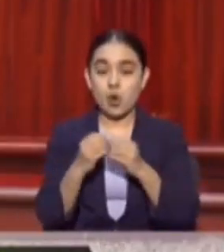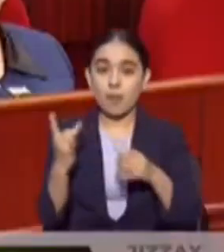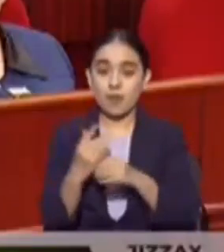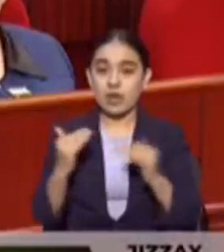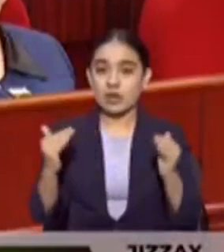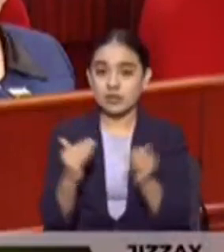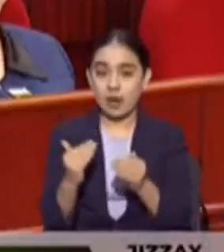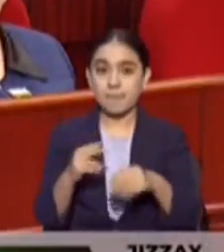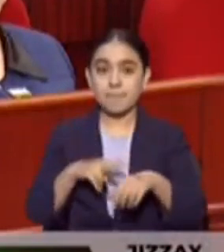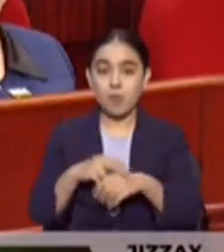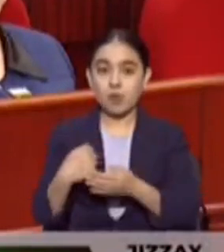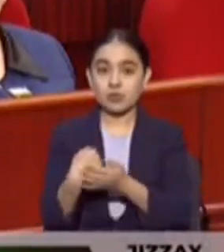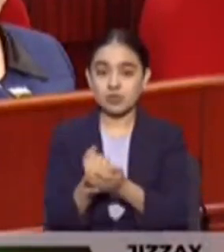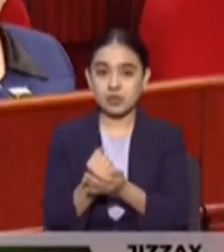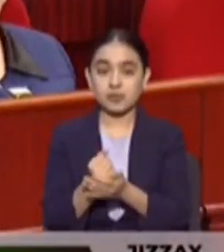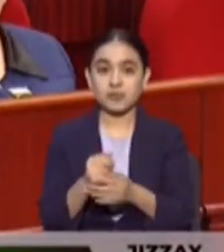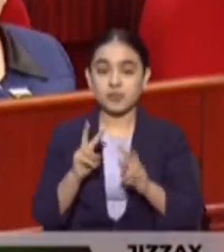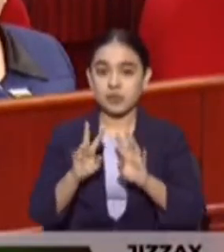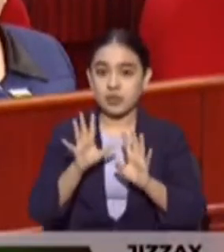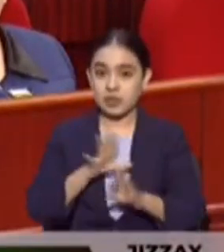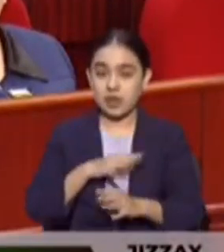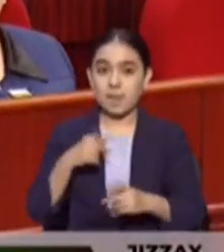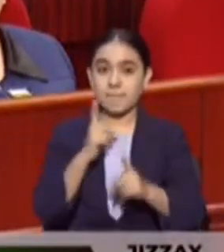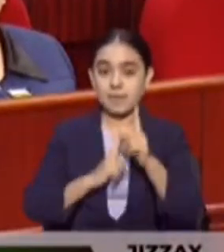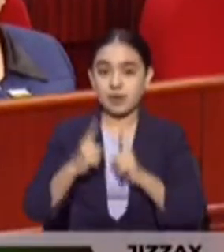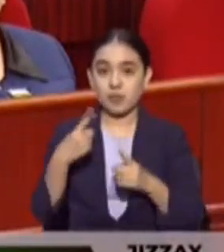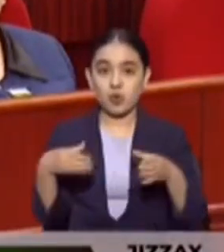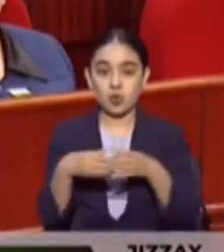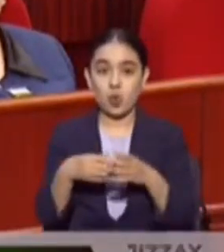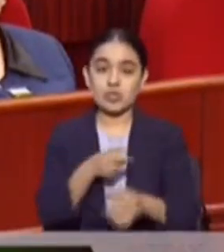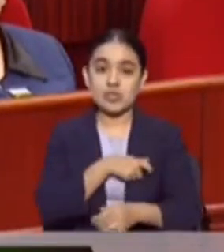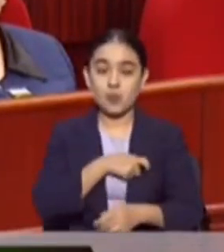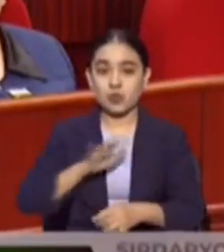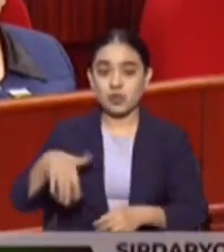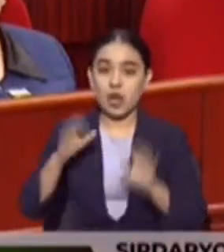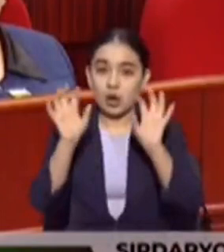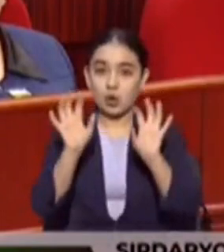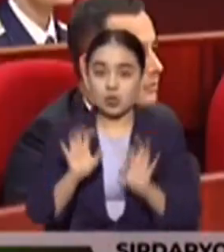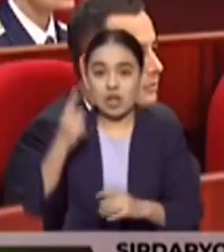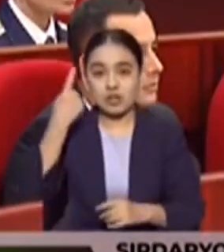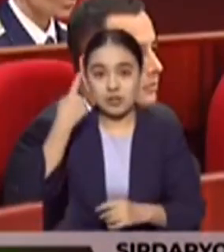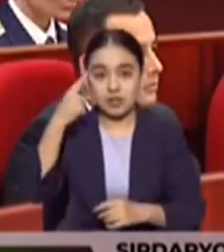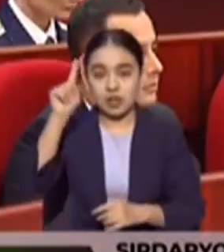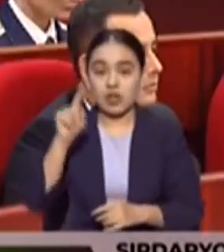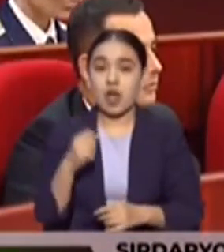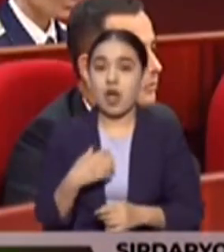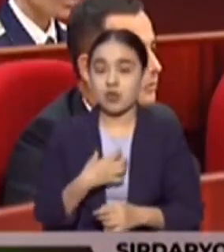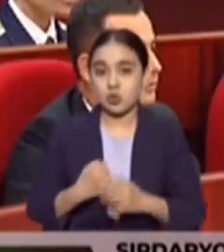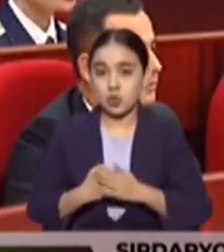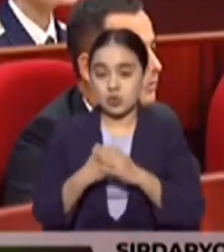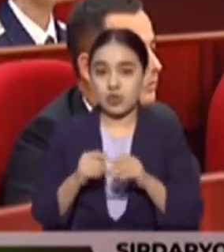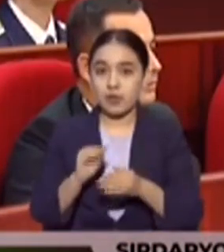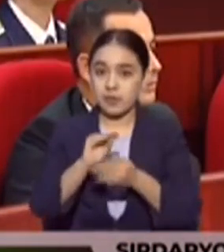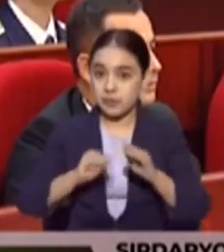davlat bojini belgilashi kiritilmoqda. Majlisda shuningdek bir guruh deputatlar tomonidan qonunchilik tashabbusi huquqi asosida ishlab